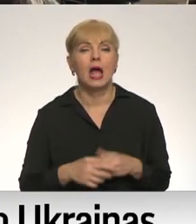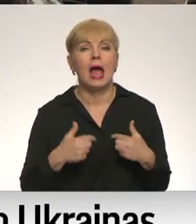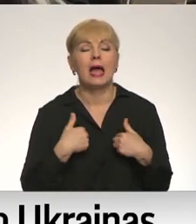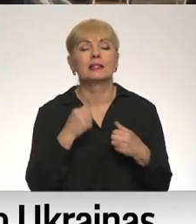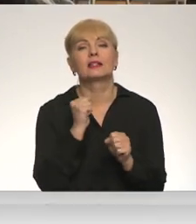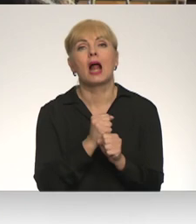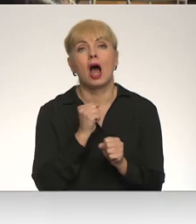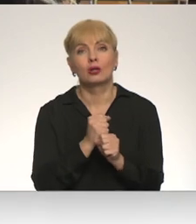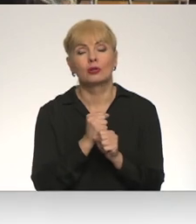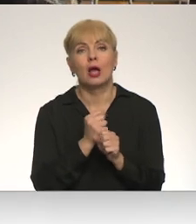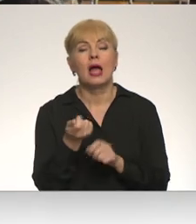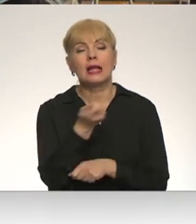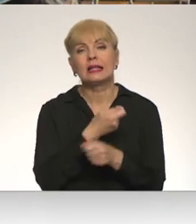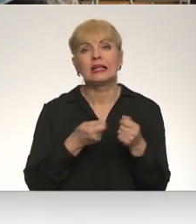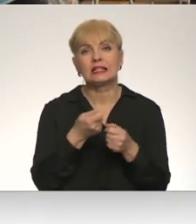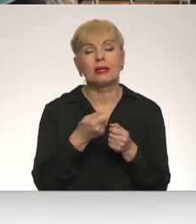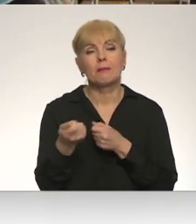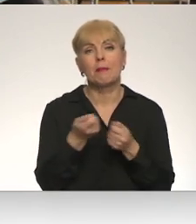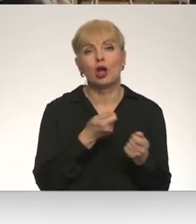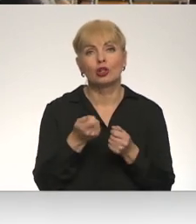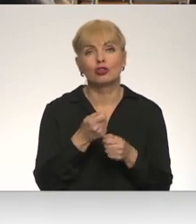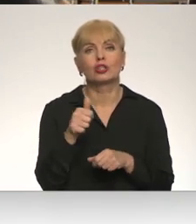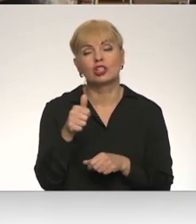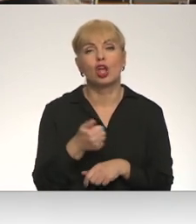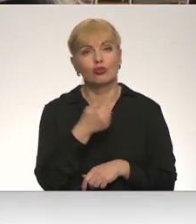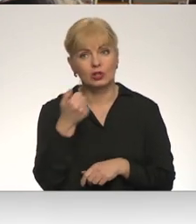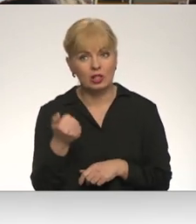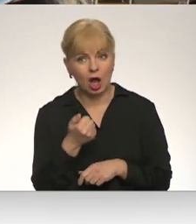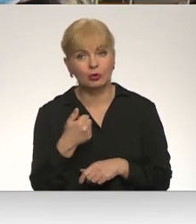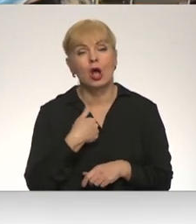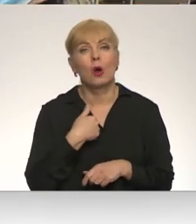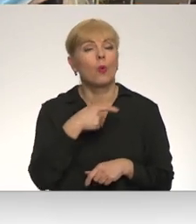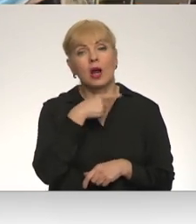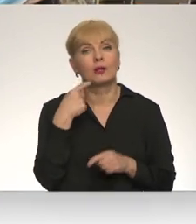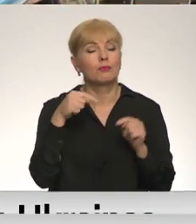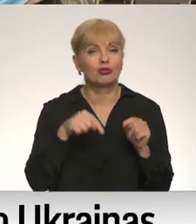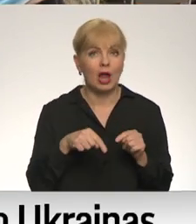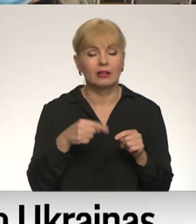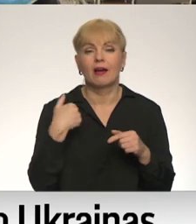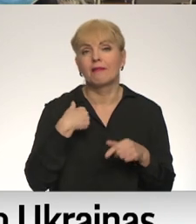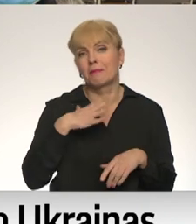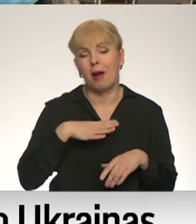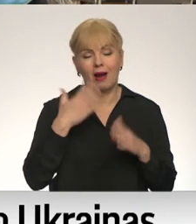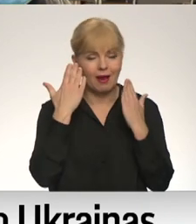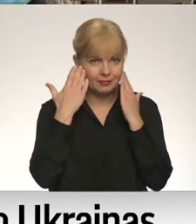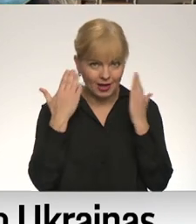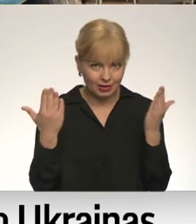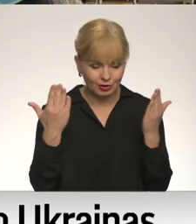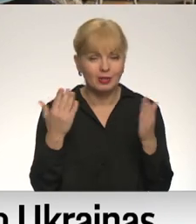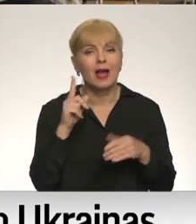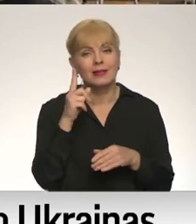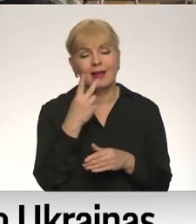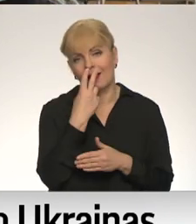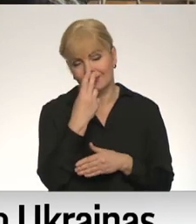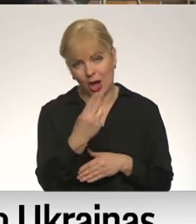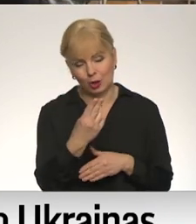Es strādāju par tirdzniecības menedžeri kādus 6 gadus. Ko es gribētu šeit darīt, vēl nezinu. Pagaidām tikai